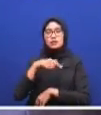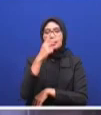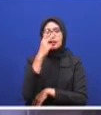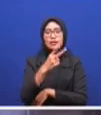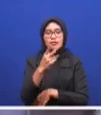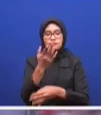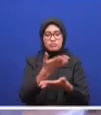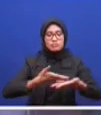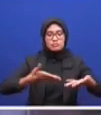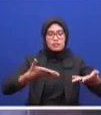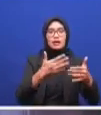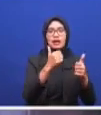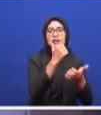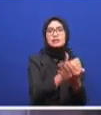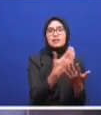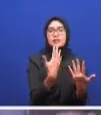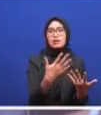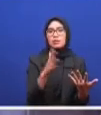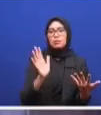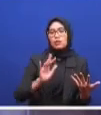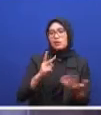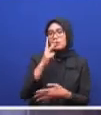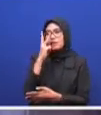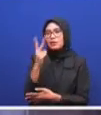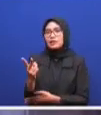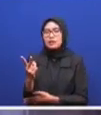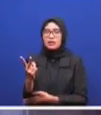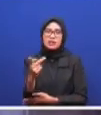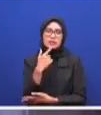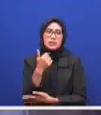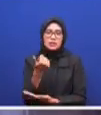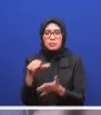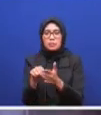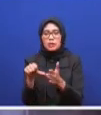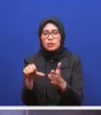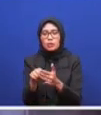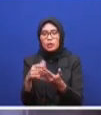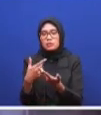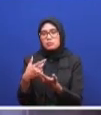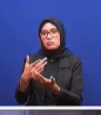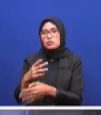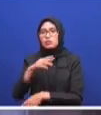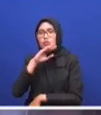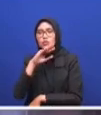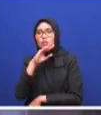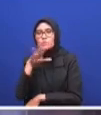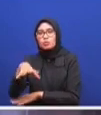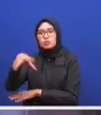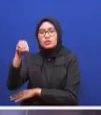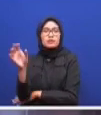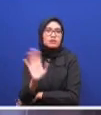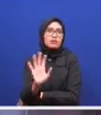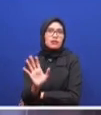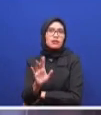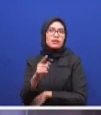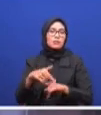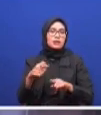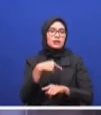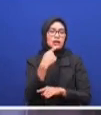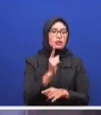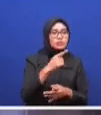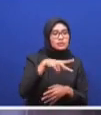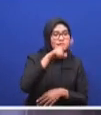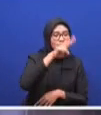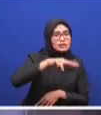kedua apa tidak hanya bantuan yang sifatnya charity maka sekolah